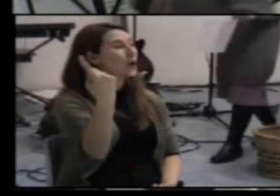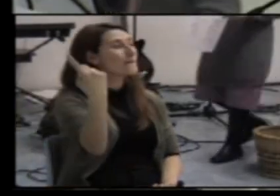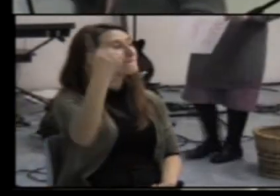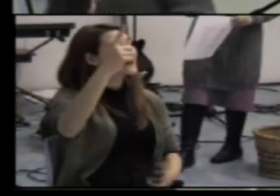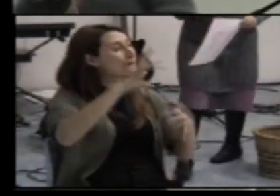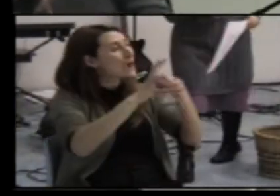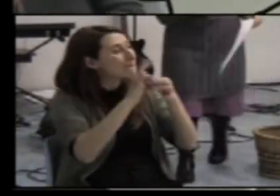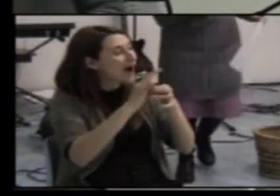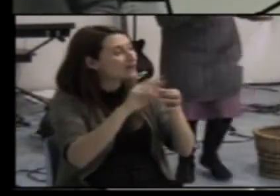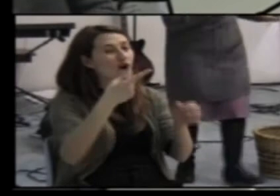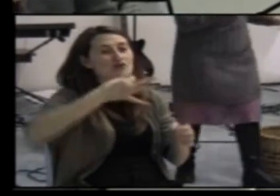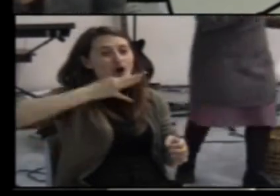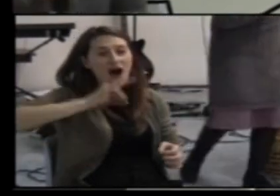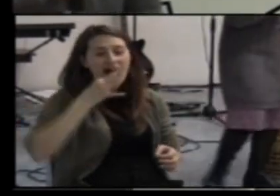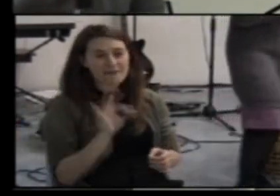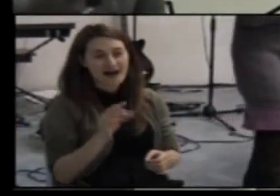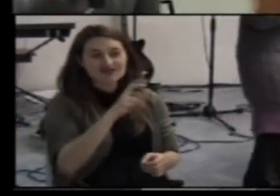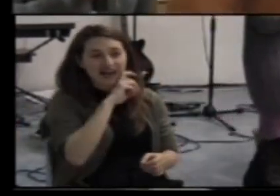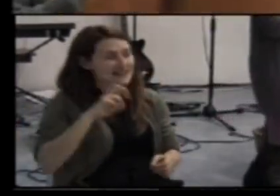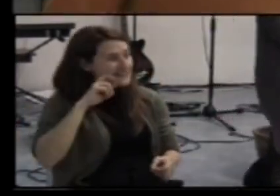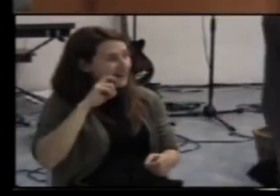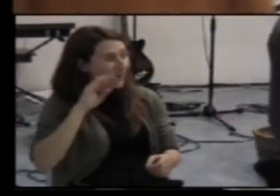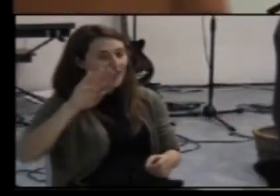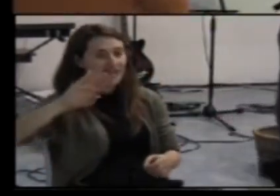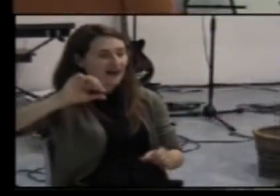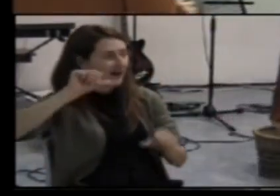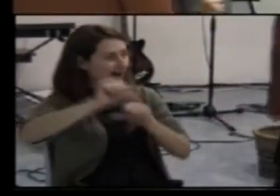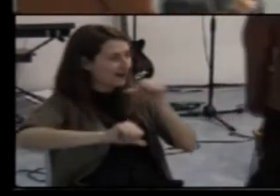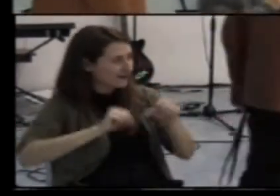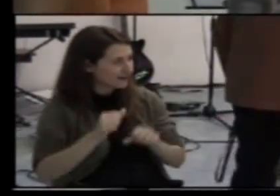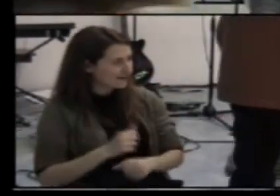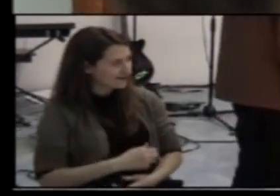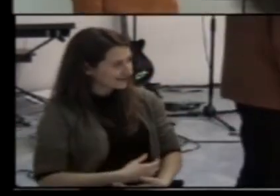non è stato possibile a Israele mantenerlo.